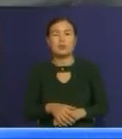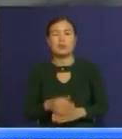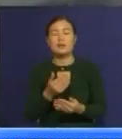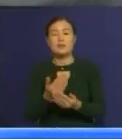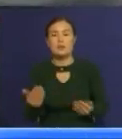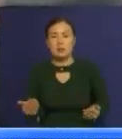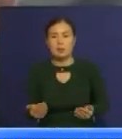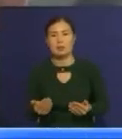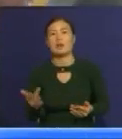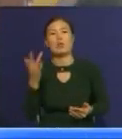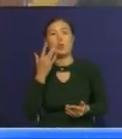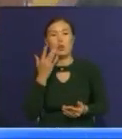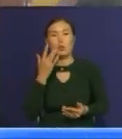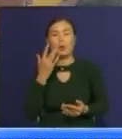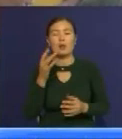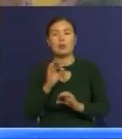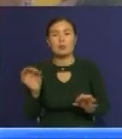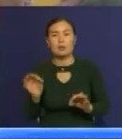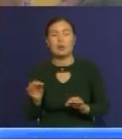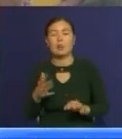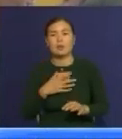Сізге үлкен рахмет. Мына біздің